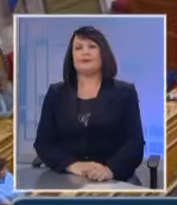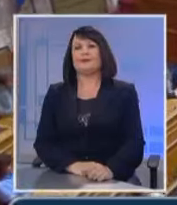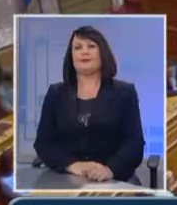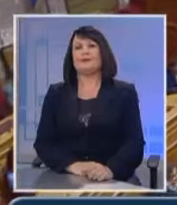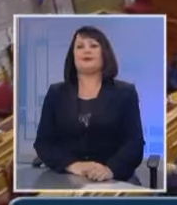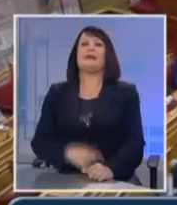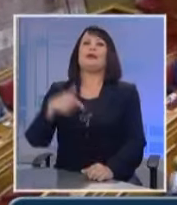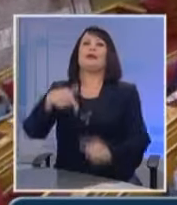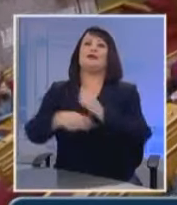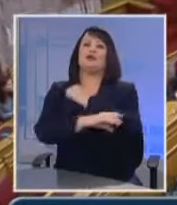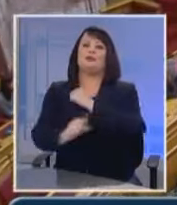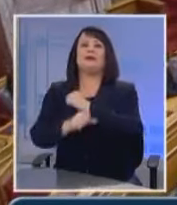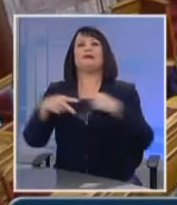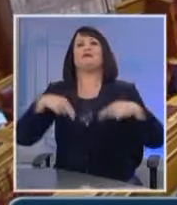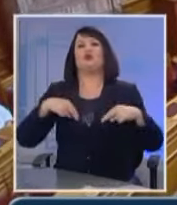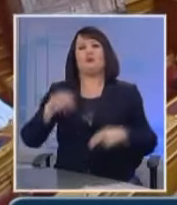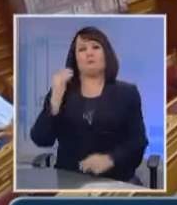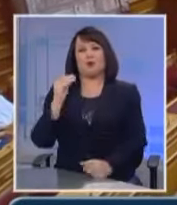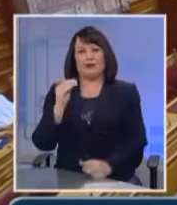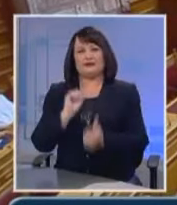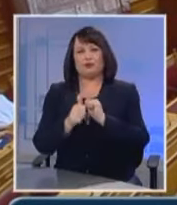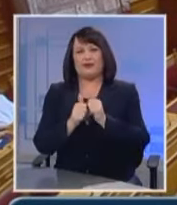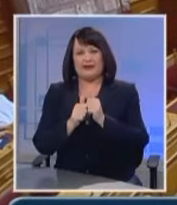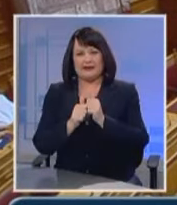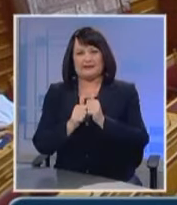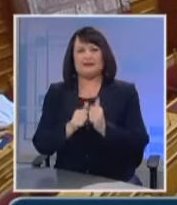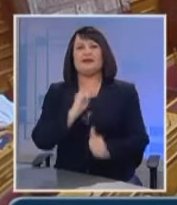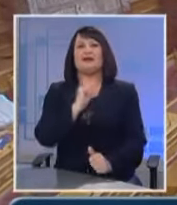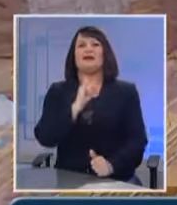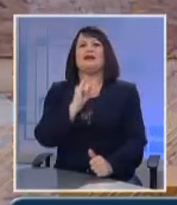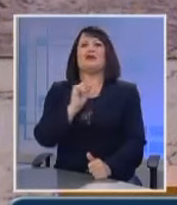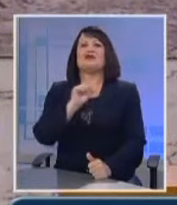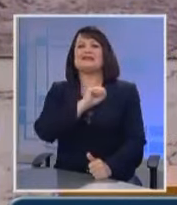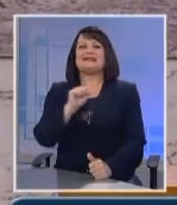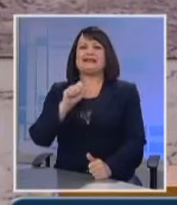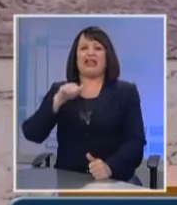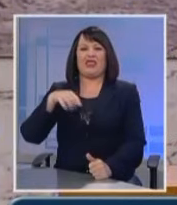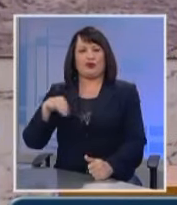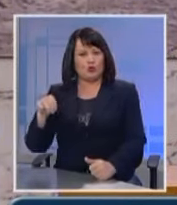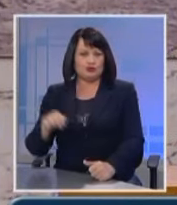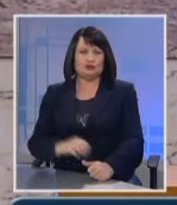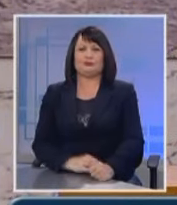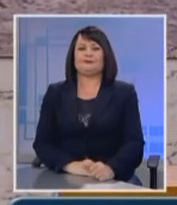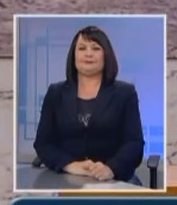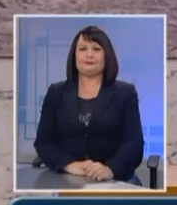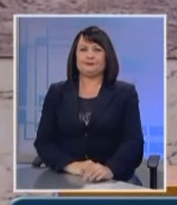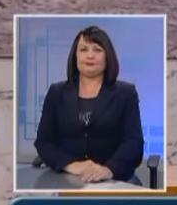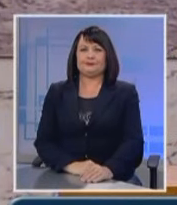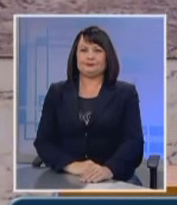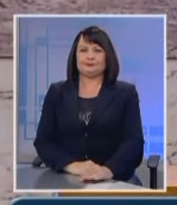Ο Γενικός Γραμματέας του Υπουργείου Πολιτισμού και Αθλητισμού, κύριος Ιούλιος Συναδεινός.